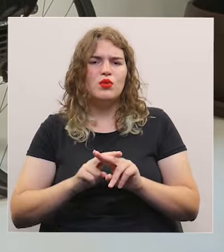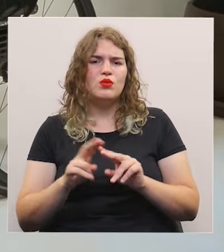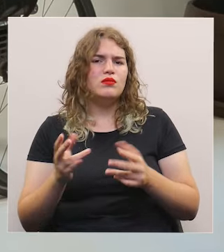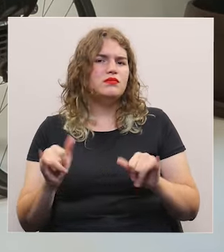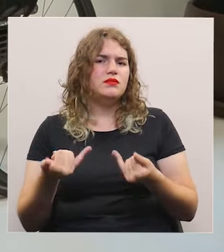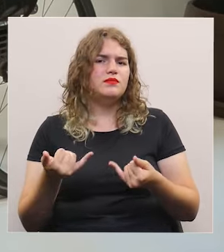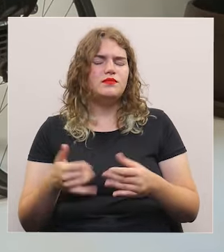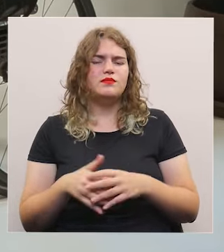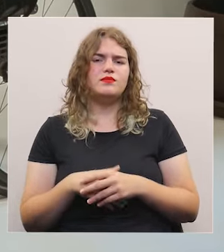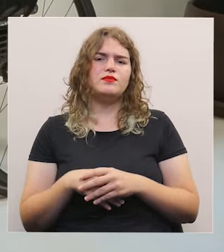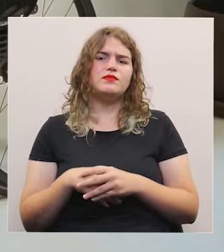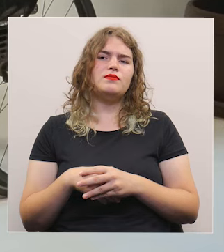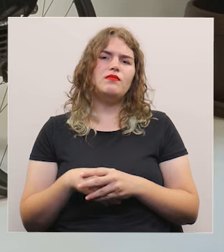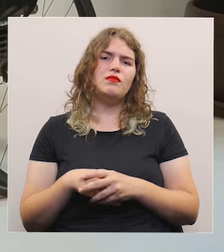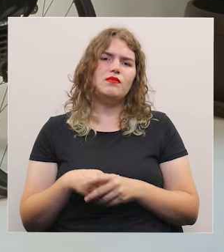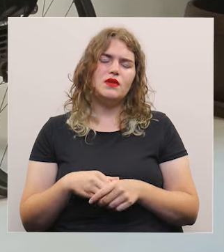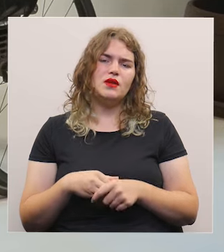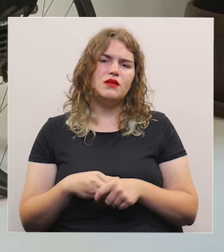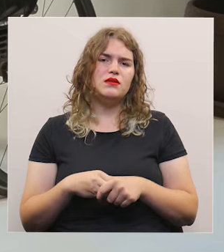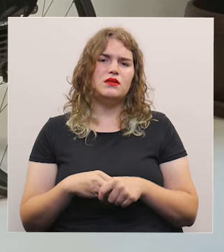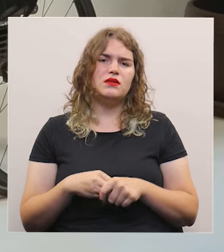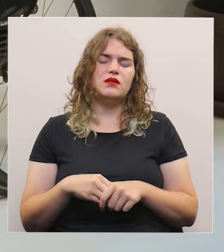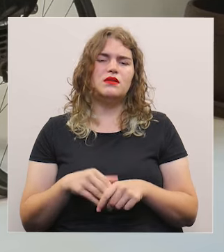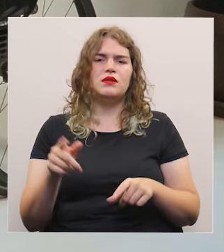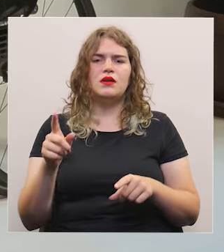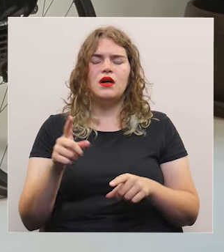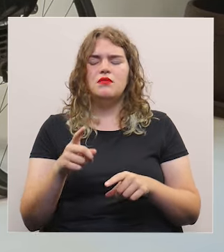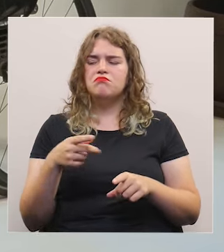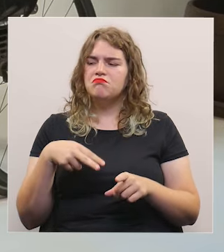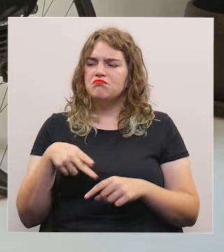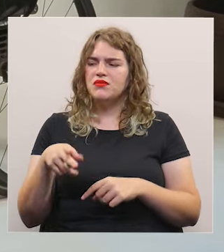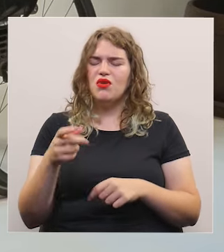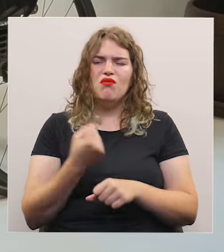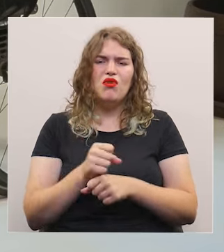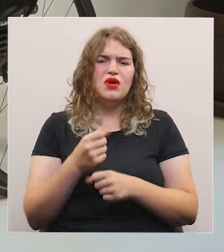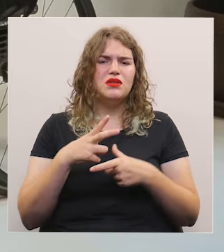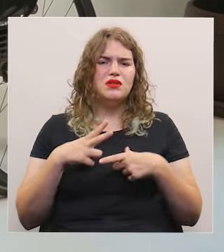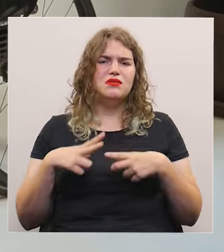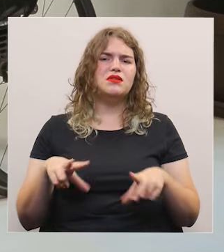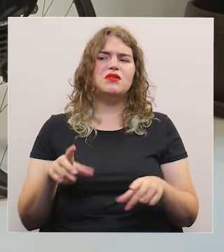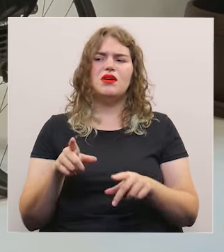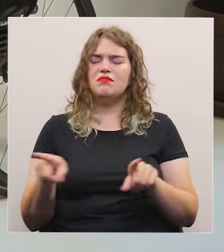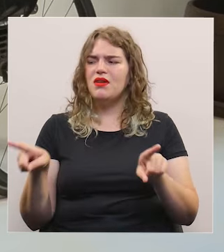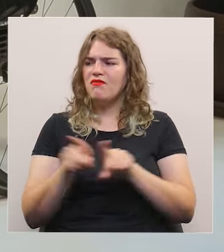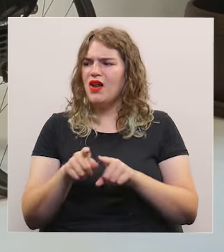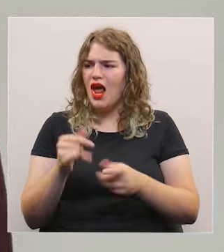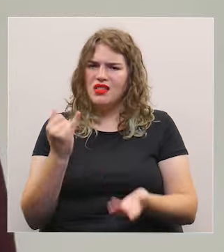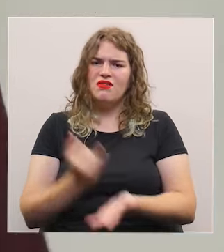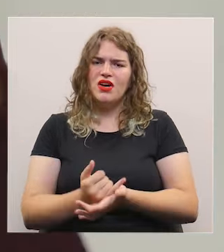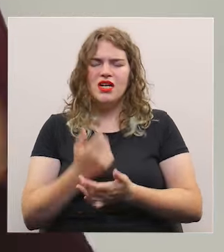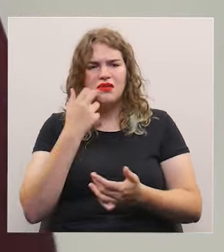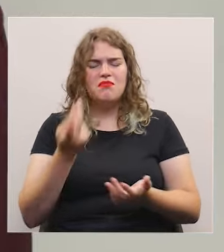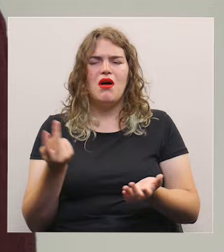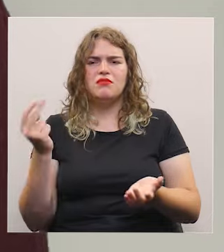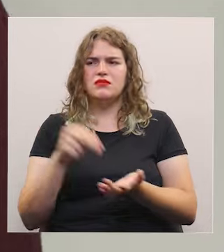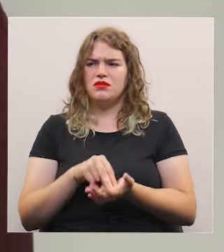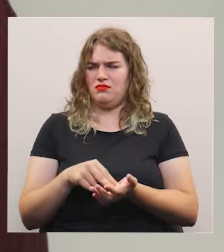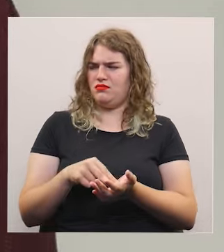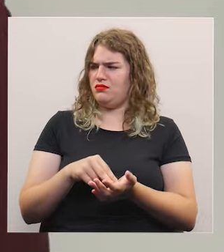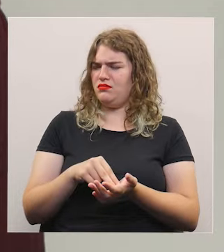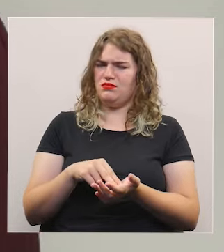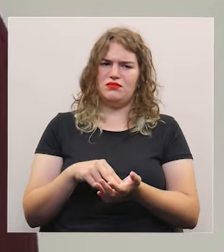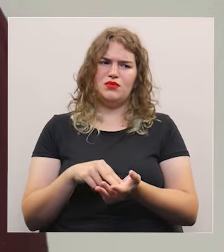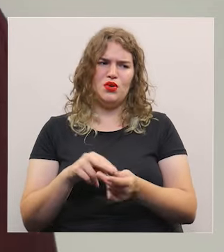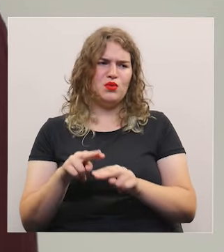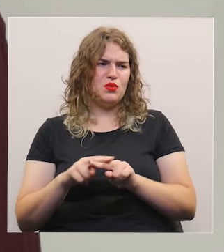Deci, mă plimba, la fel ca și a lui? Da, deci, efectiv, mă plimba atât de liniștită în vis și atât de real a fost visul, că un pic când m-a trezit am fost, fai,